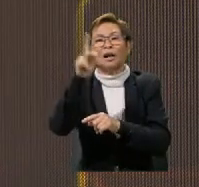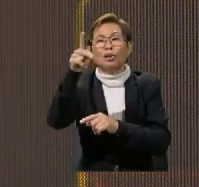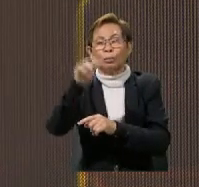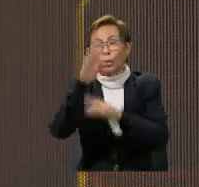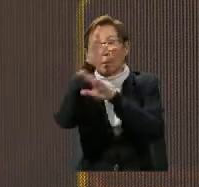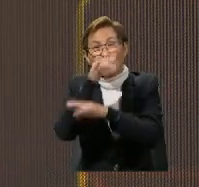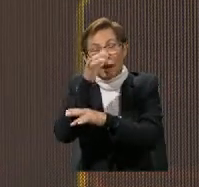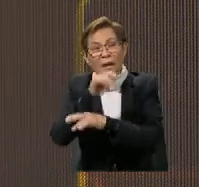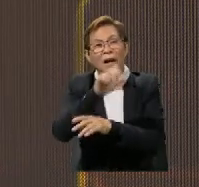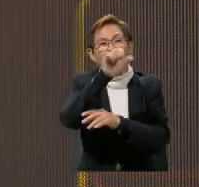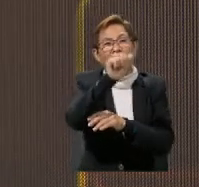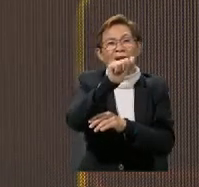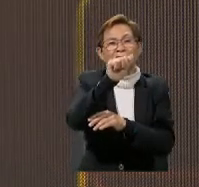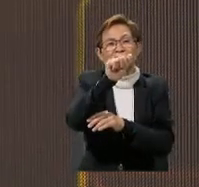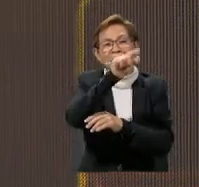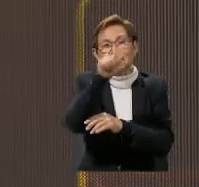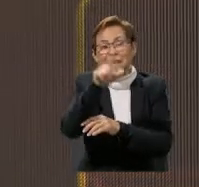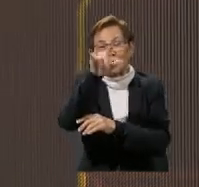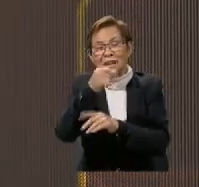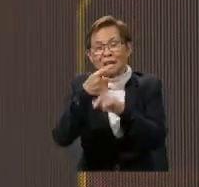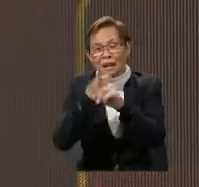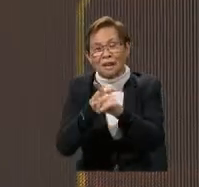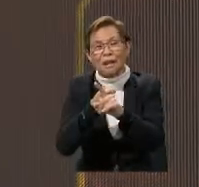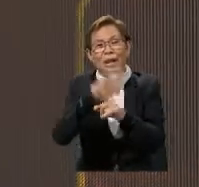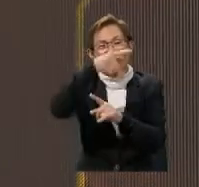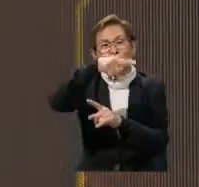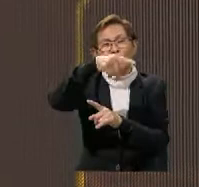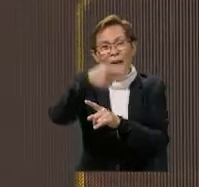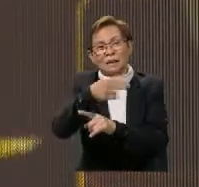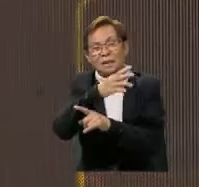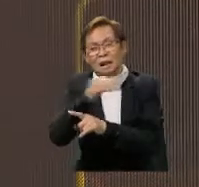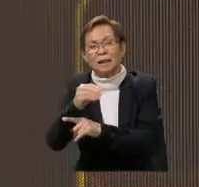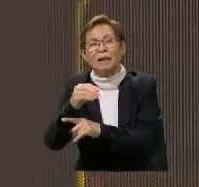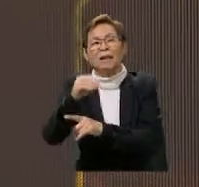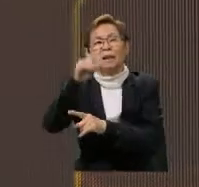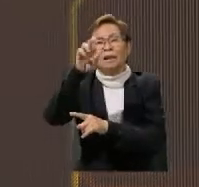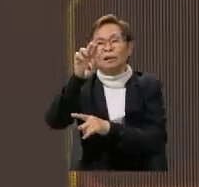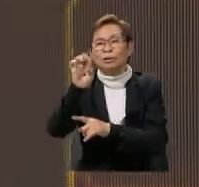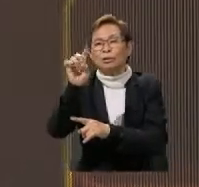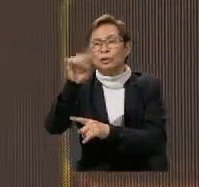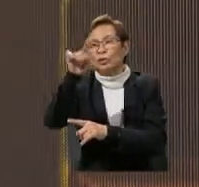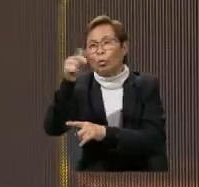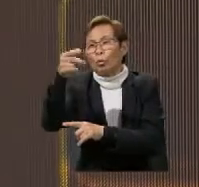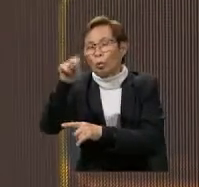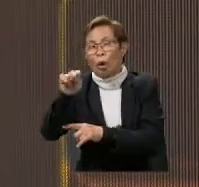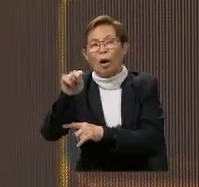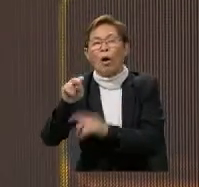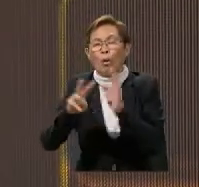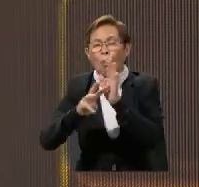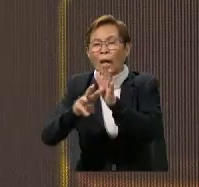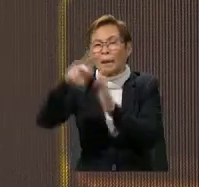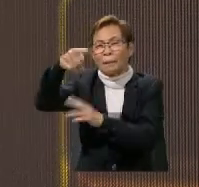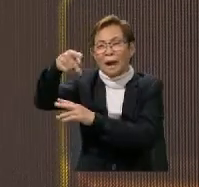Menteri Melaka Adli Zahari, calon dari Pakatan Harapan, juga penyandangnya Datuk Seri Muhammad Rizwan Mat Yusof yang juga mewakili